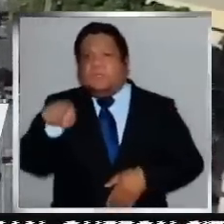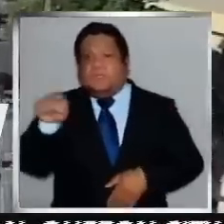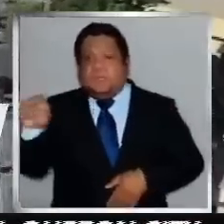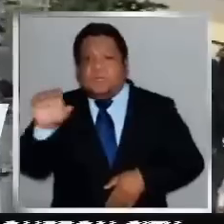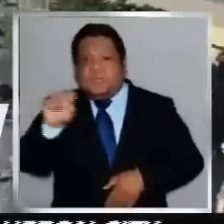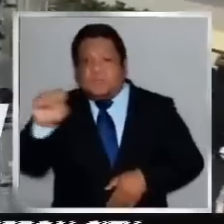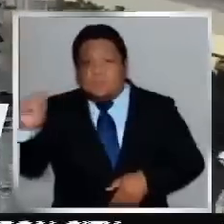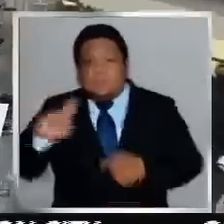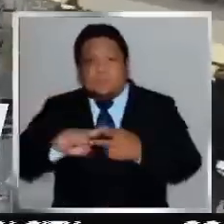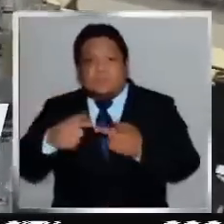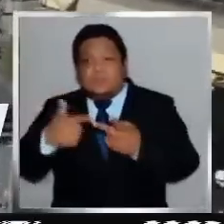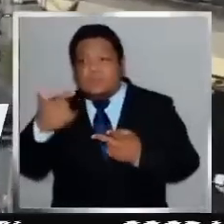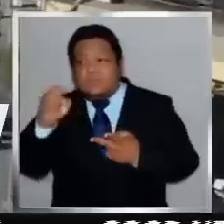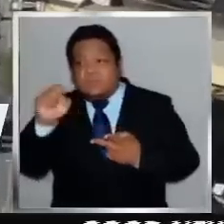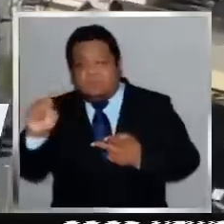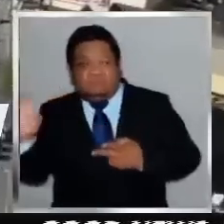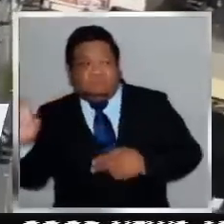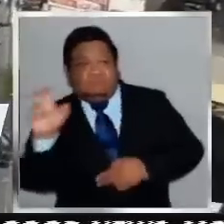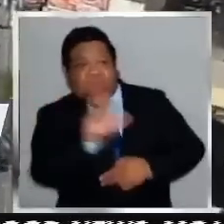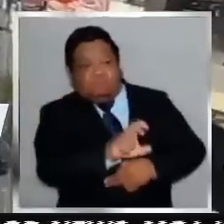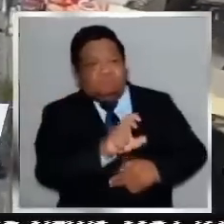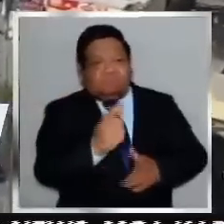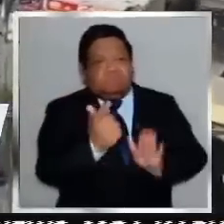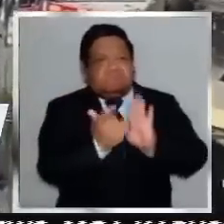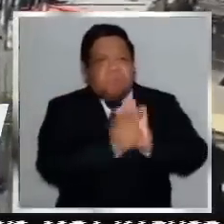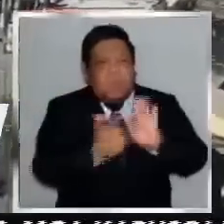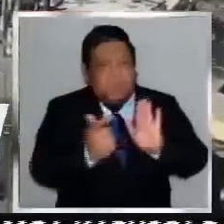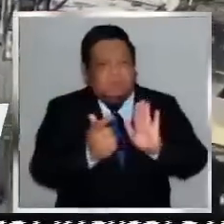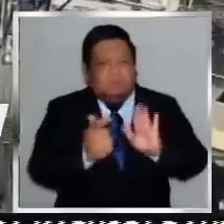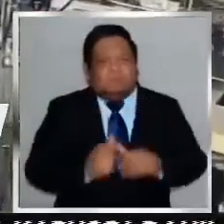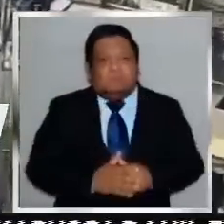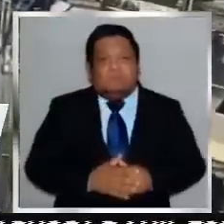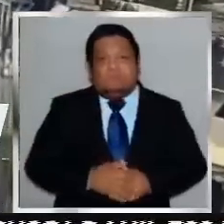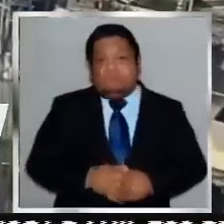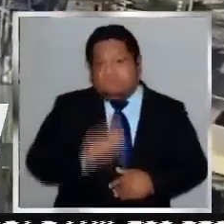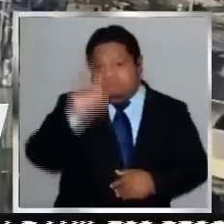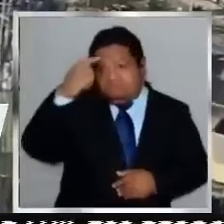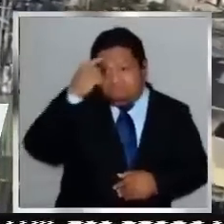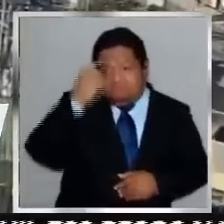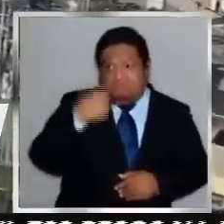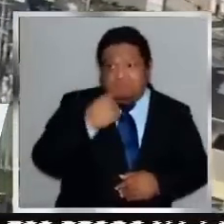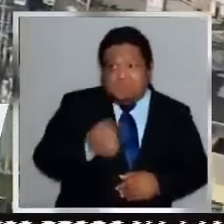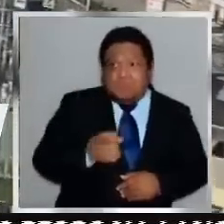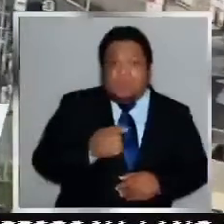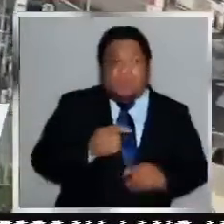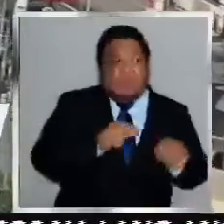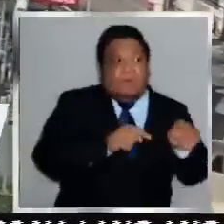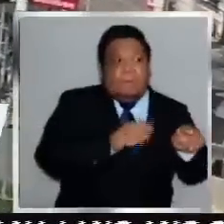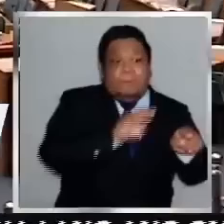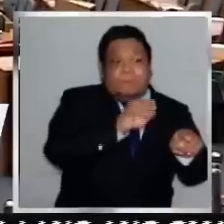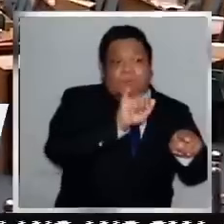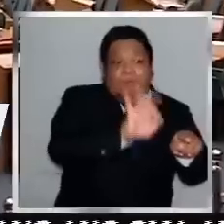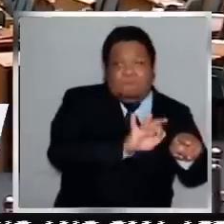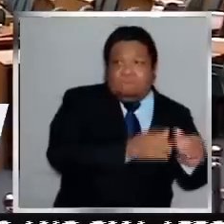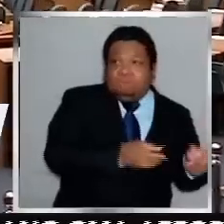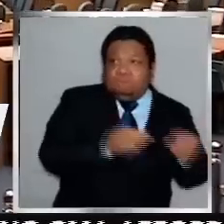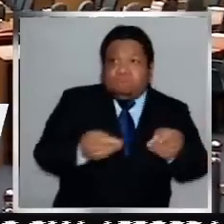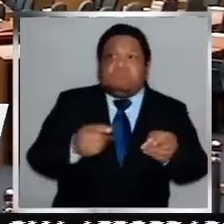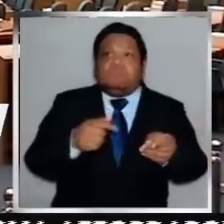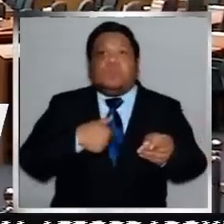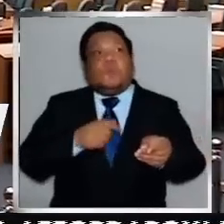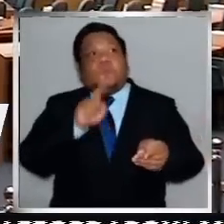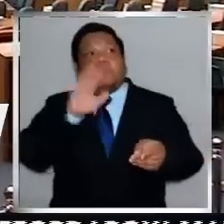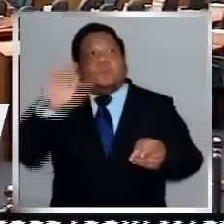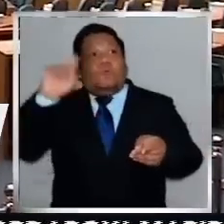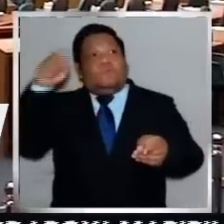funds. Hindi rin daw gagarantiyahan ng gobyerno ang mga bonds na i-issue ng Maharlika Investment Corporation. Ang isa sa mga may